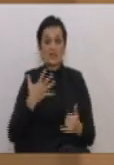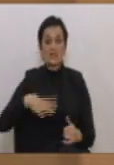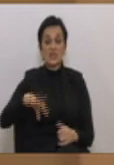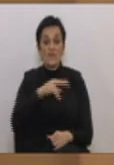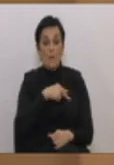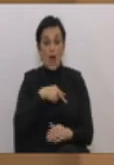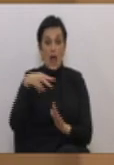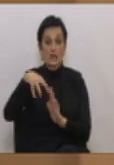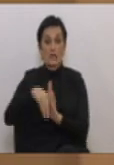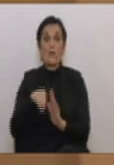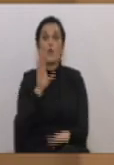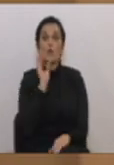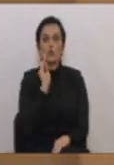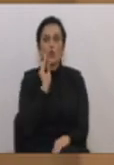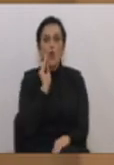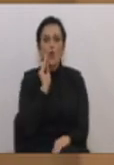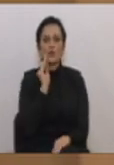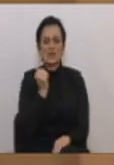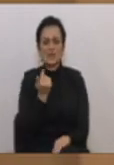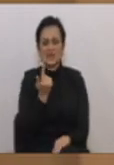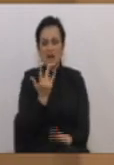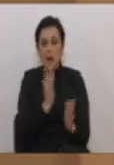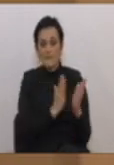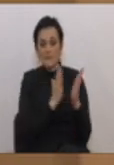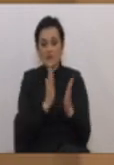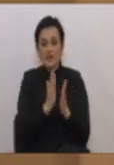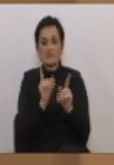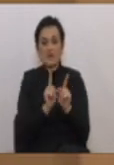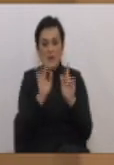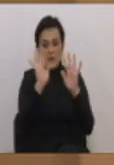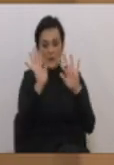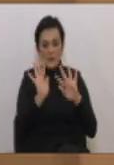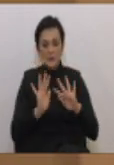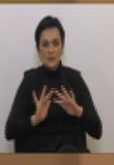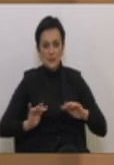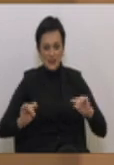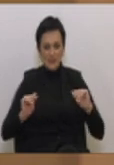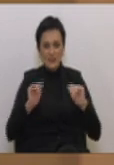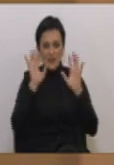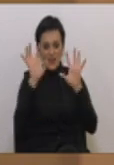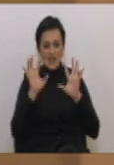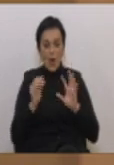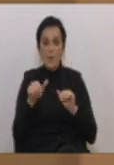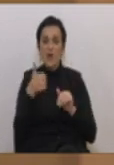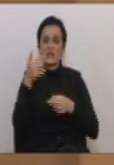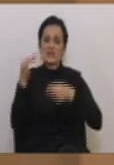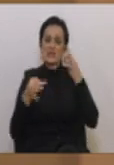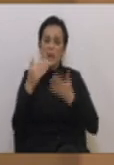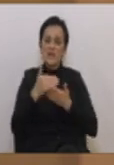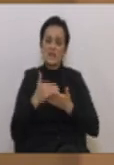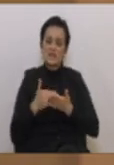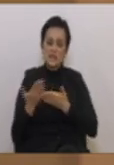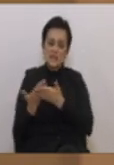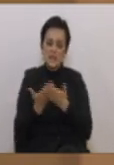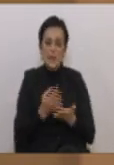პარლამენტში, როდესაც არის რამდენიმე ეტაპიანი ფილტრი ეგრეთ წოდებული კანონის მიხედვით დაყენებული, ჯერ სასამართლო სისტემა წარმოადგენს მათ,